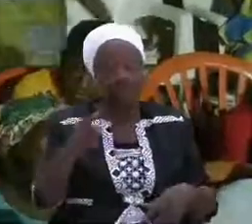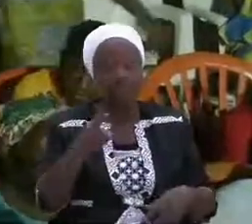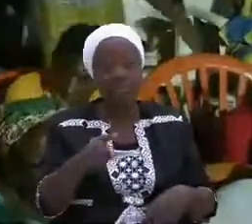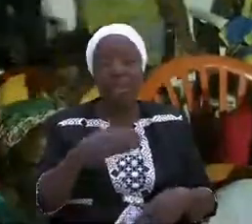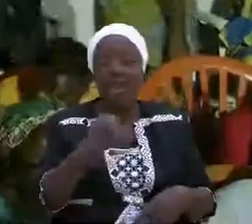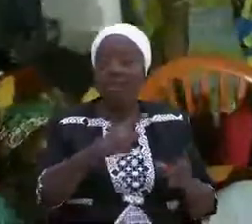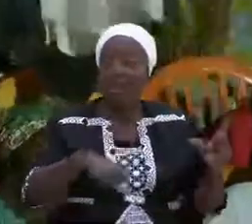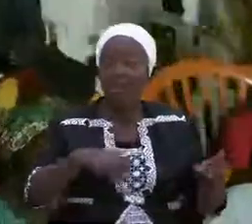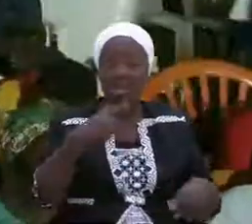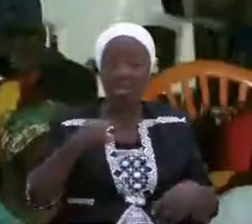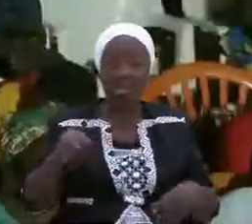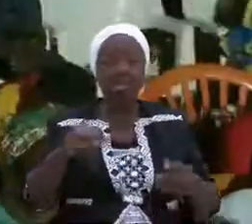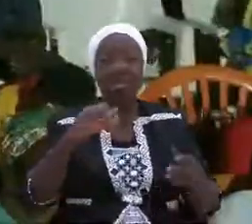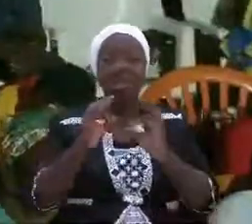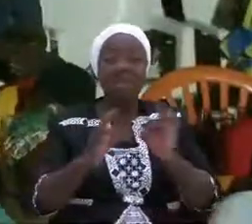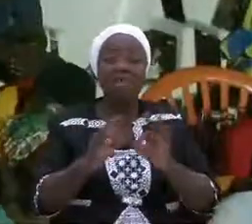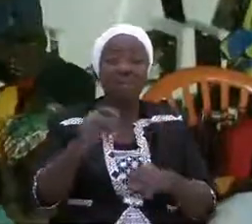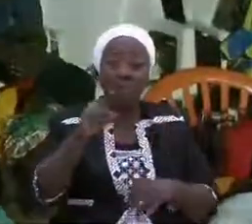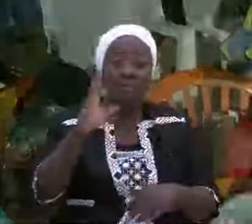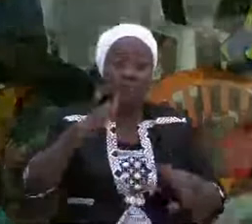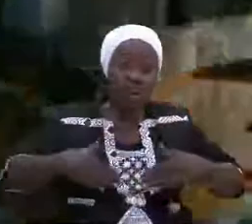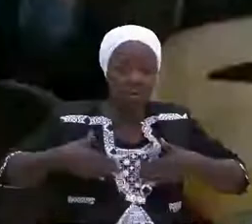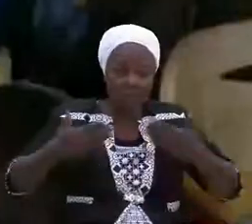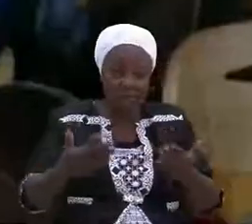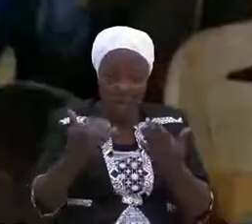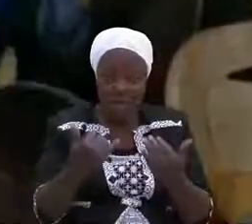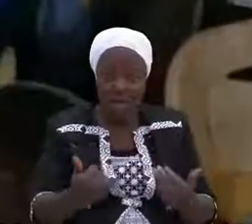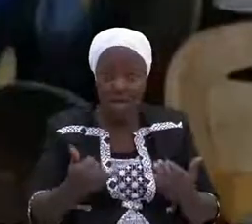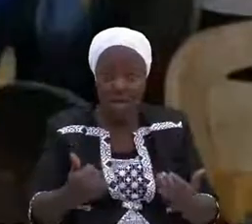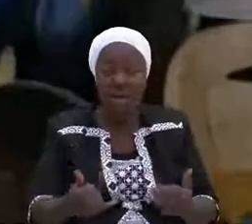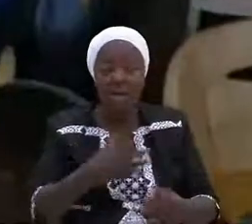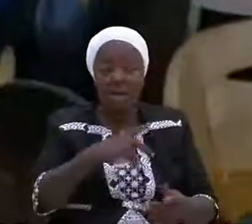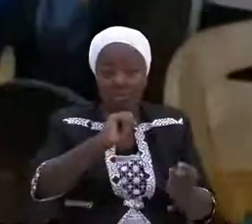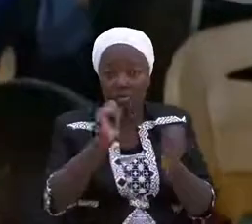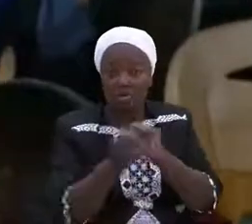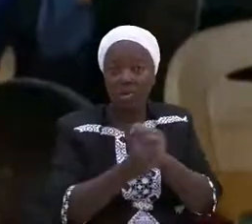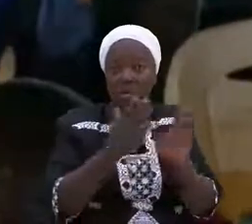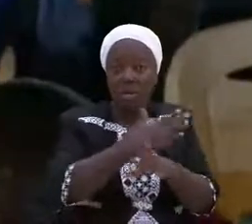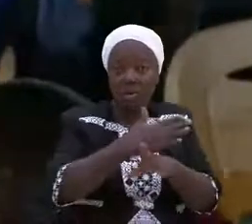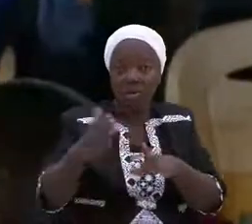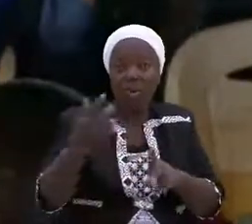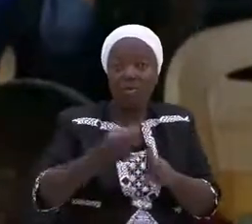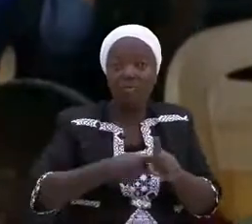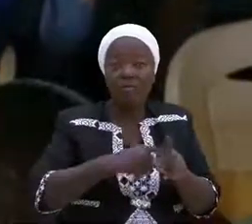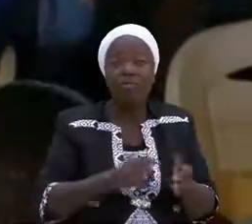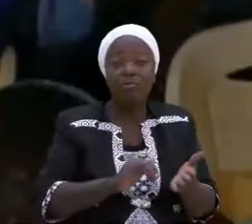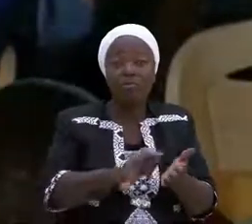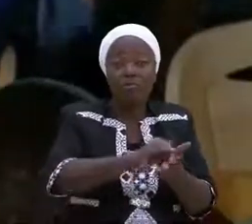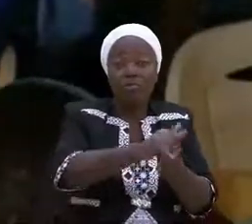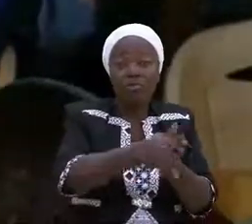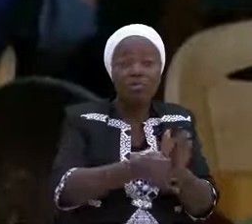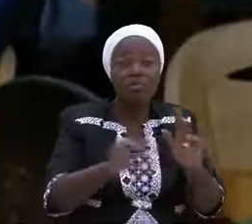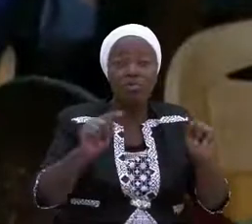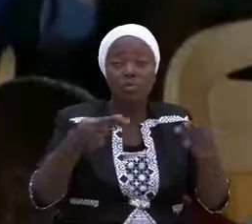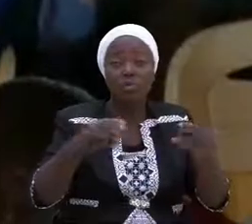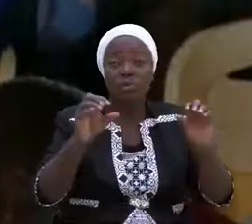dit, si tu peux confesser maintenant et te détourner de ces mauvaises choses